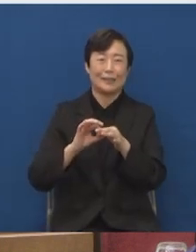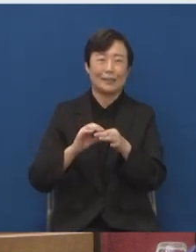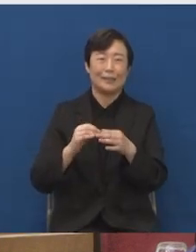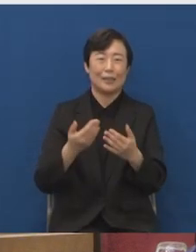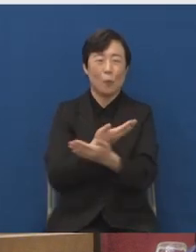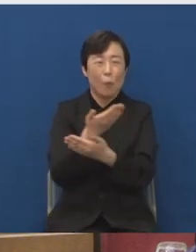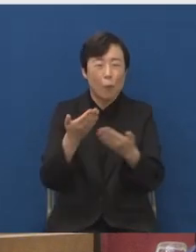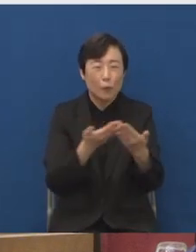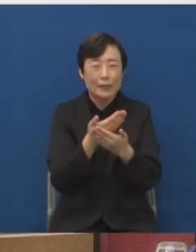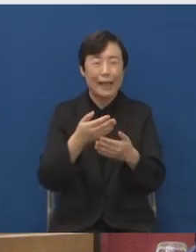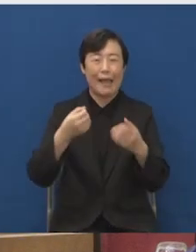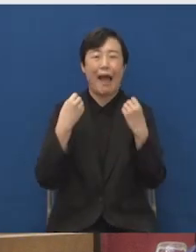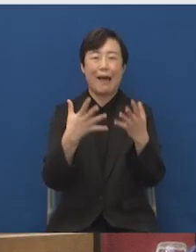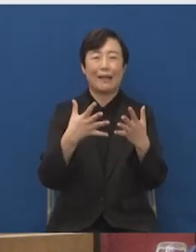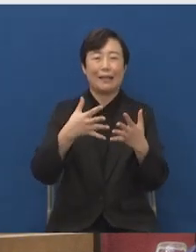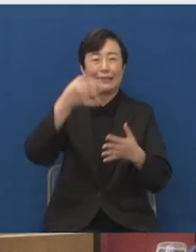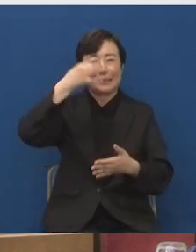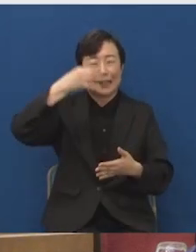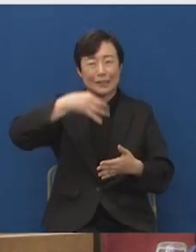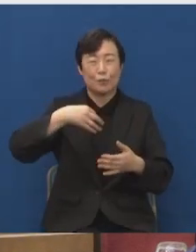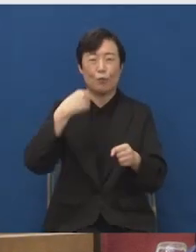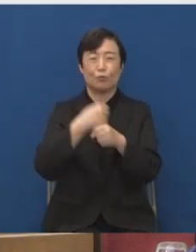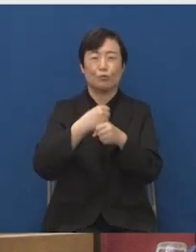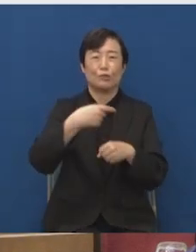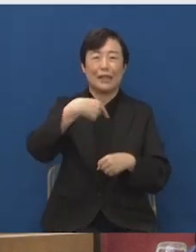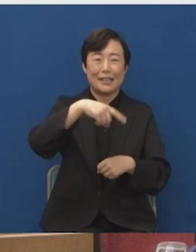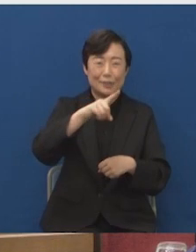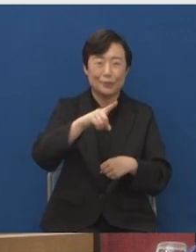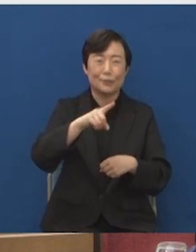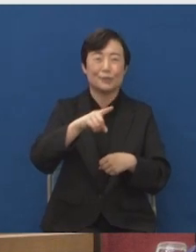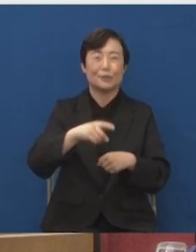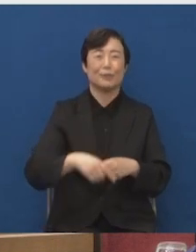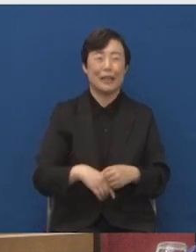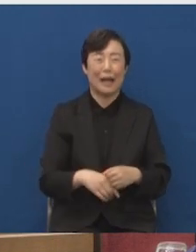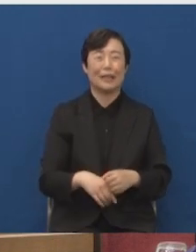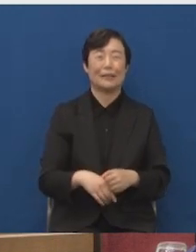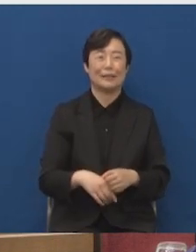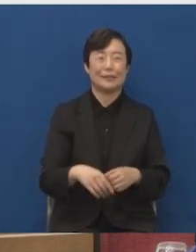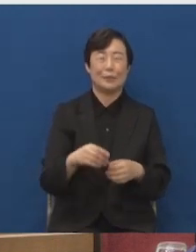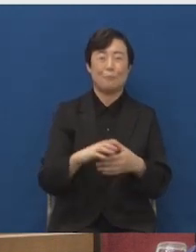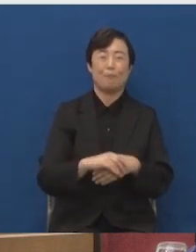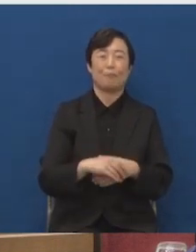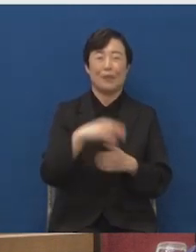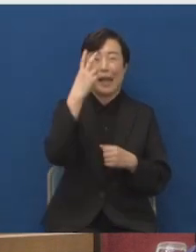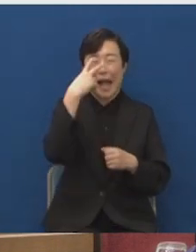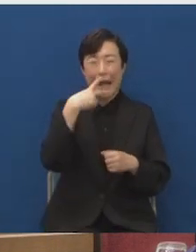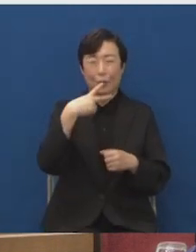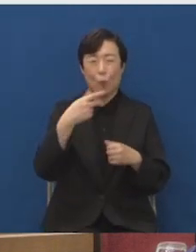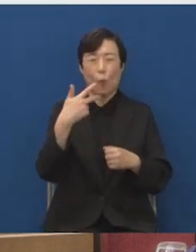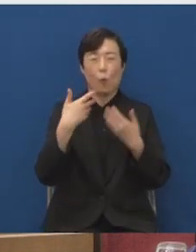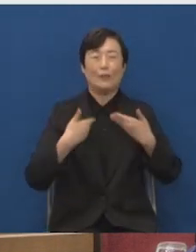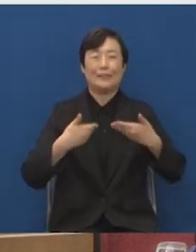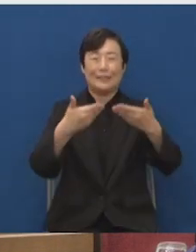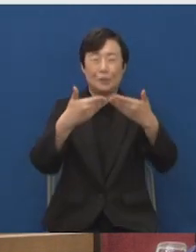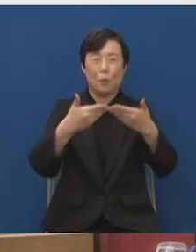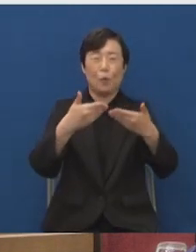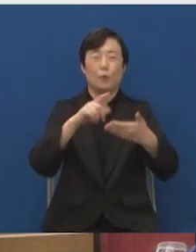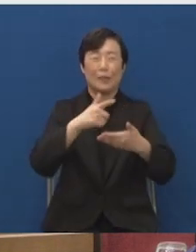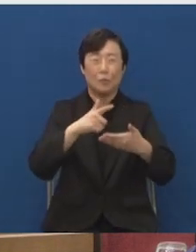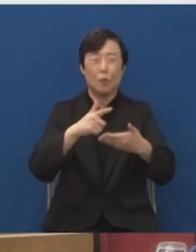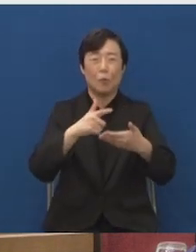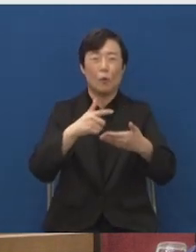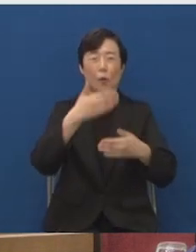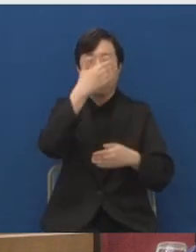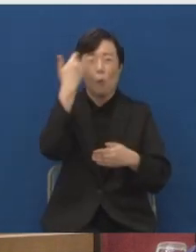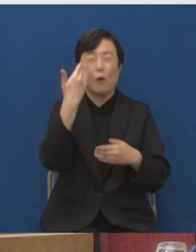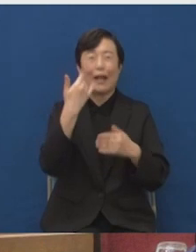値を創出してまいります。また、アート市場の活性化に向けて、活動拠点整備の等の若手芸術家